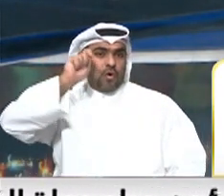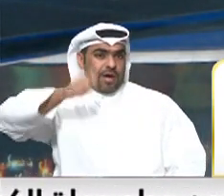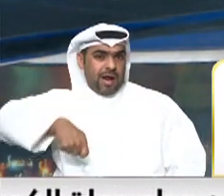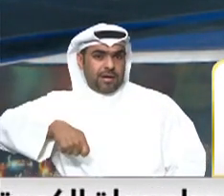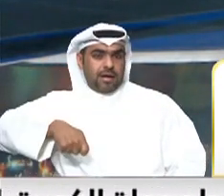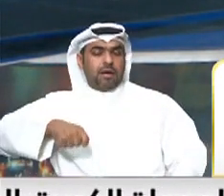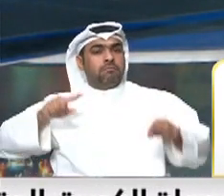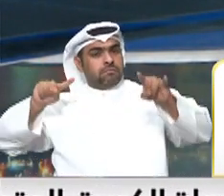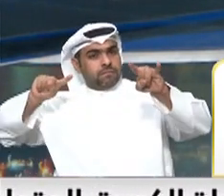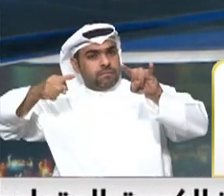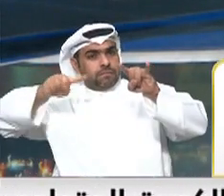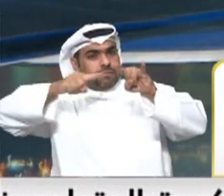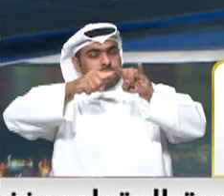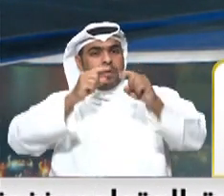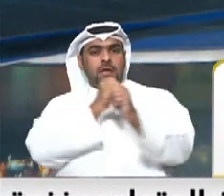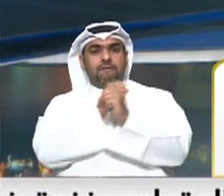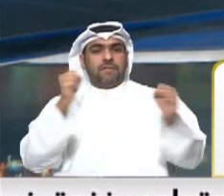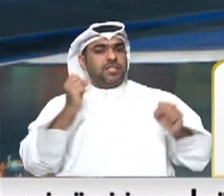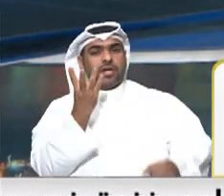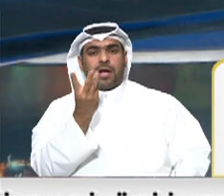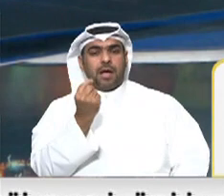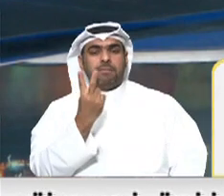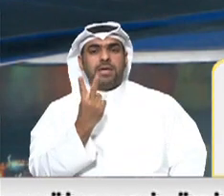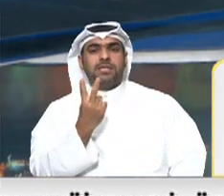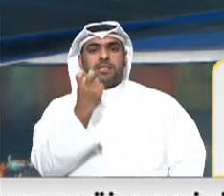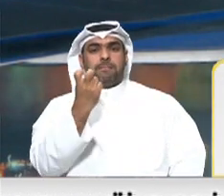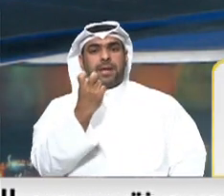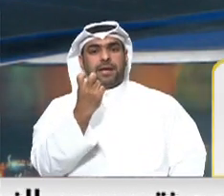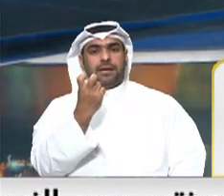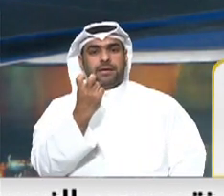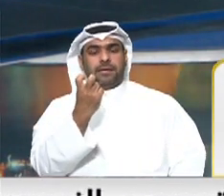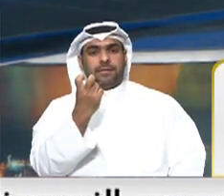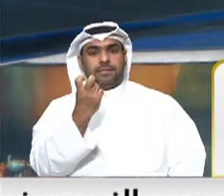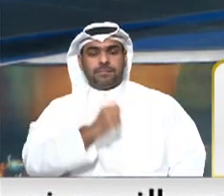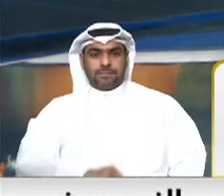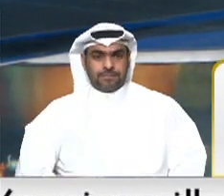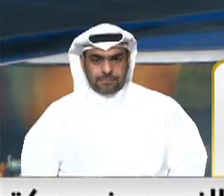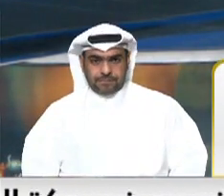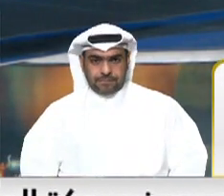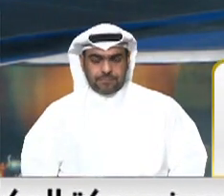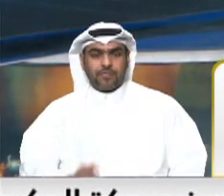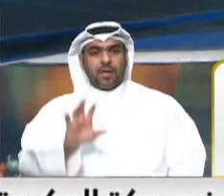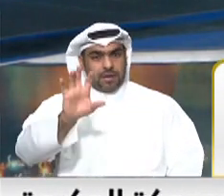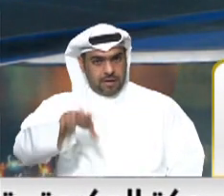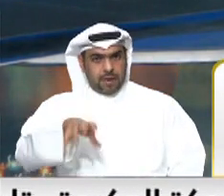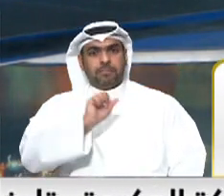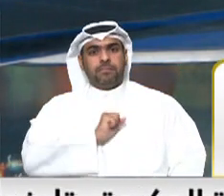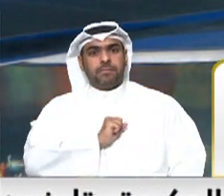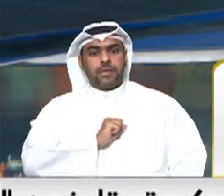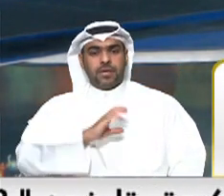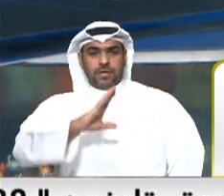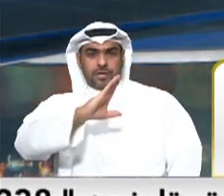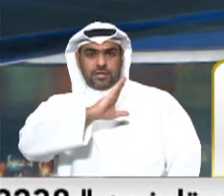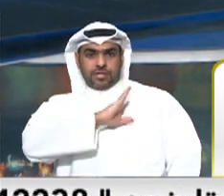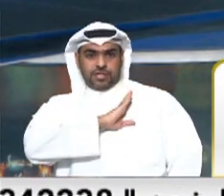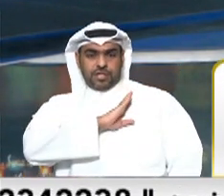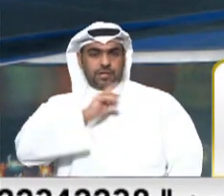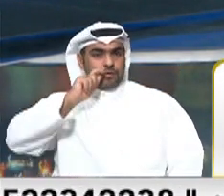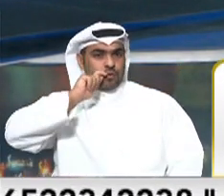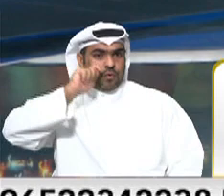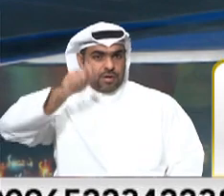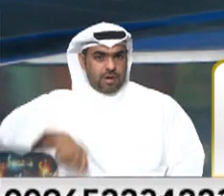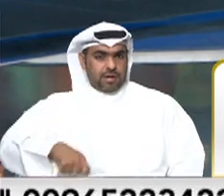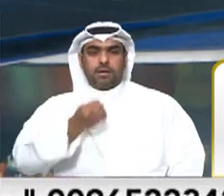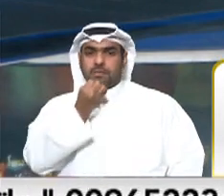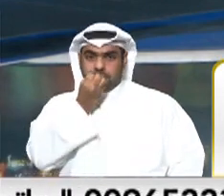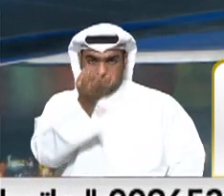منطقه روستوف التي تضم مقر عملياتها العسكريه ضد كيف نعم في المقابل قال الجيش الاوكراني انه تمكن